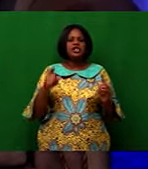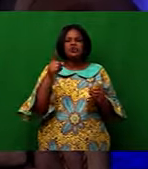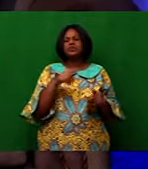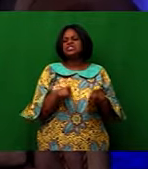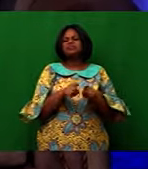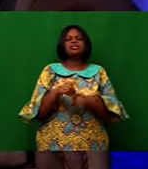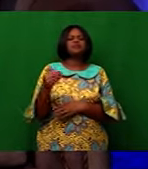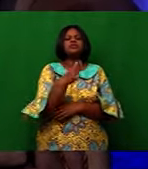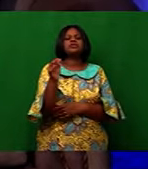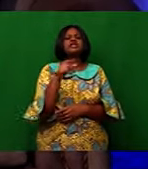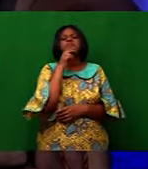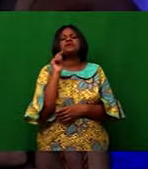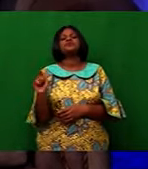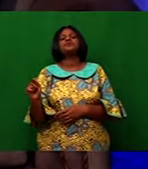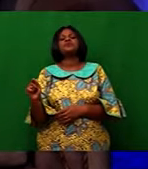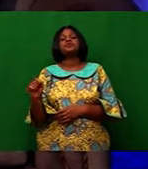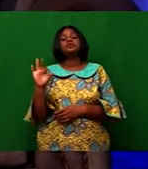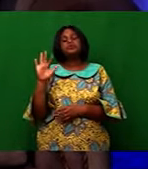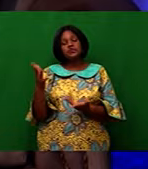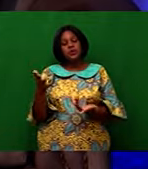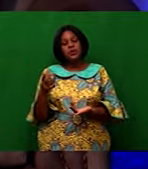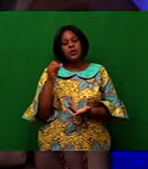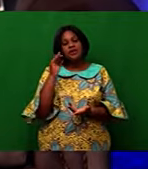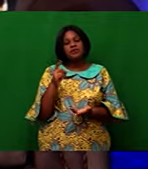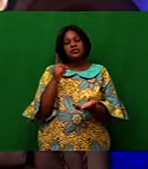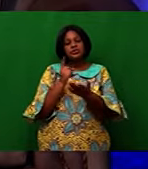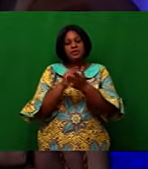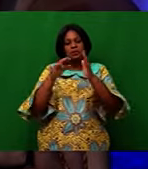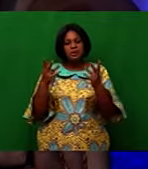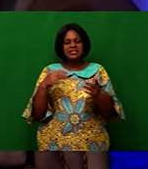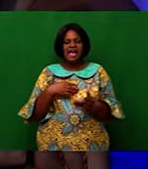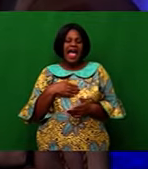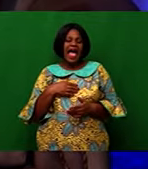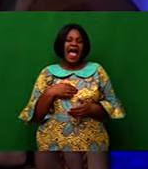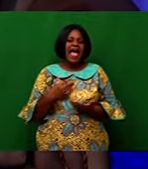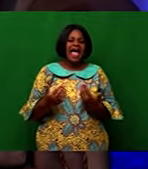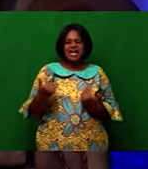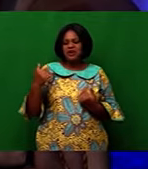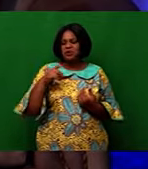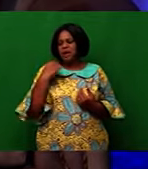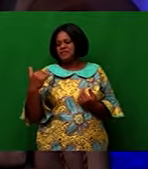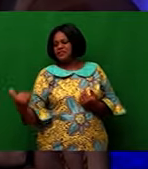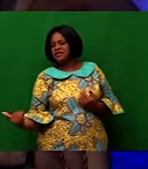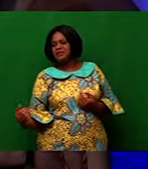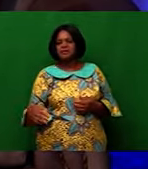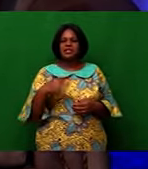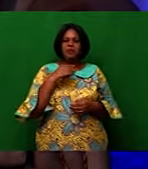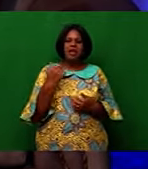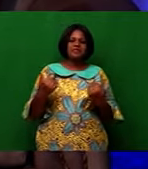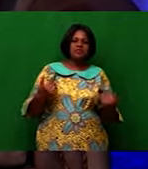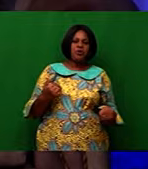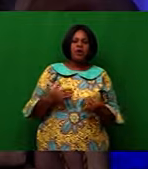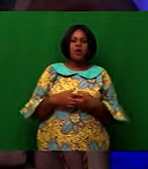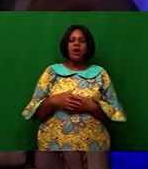hauna chaunowana saka vari mazviri muri kuita zvipi musangonzana mainini maininika musingazive muchato